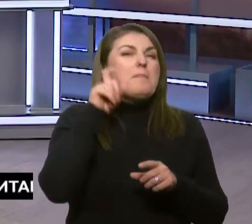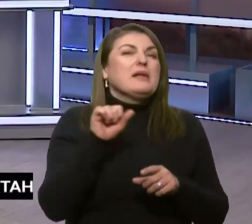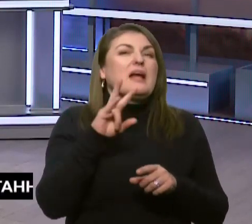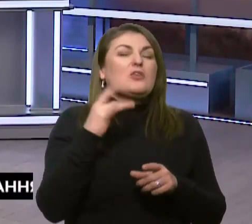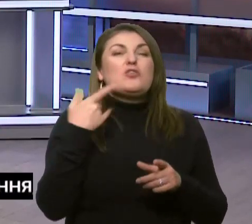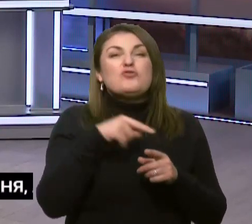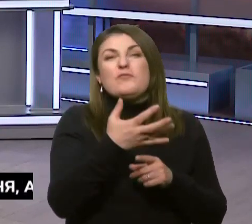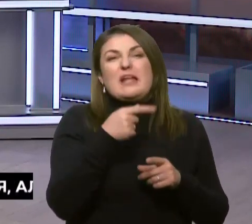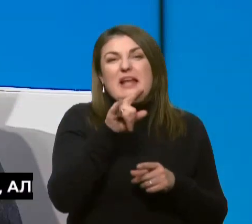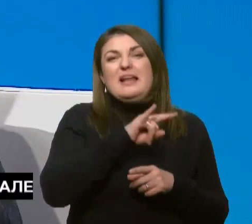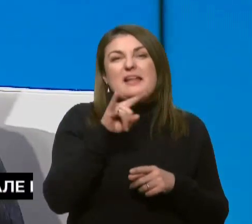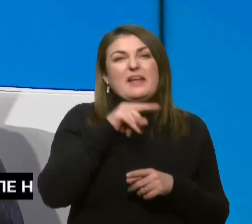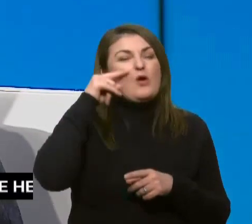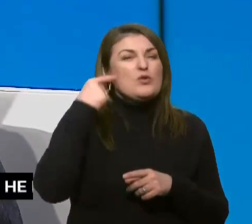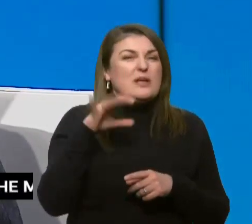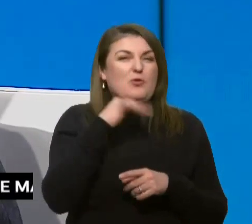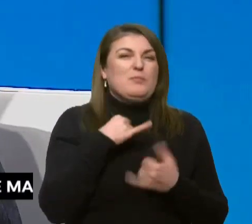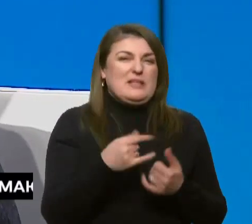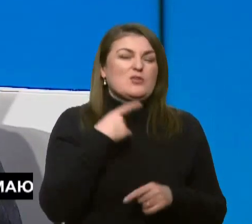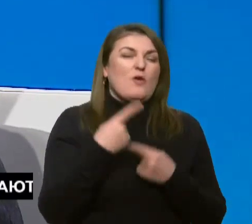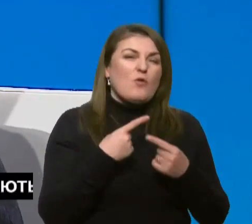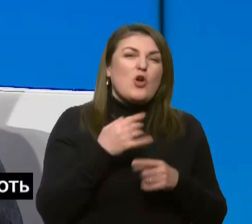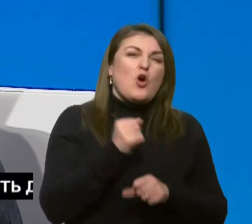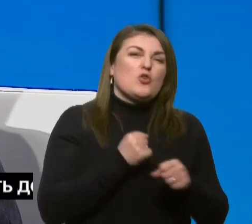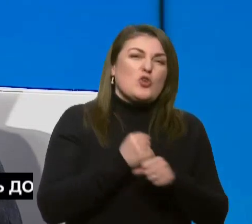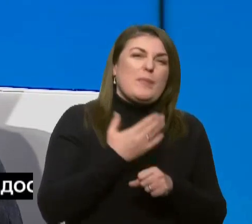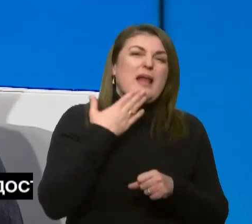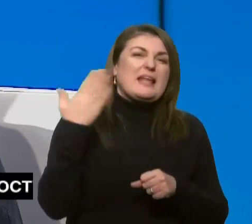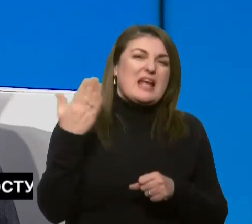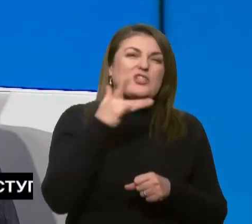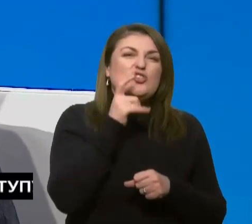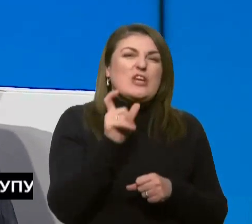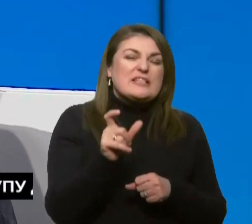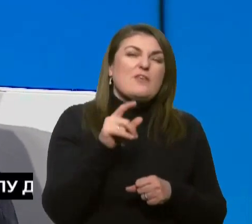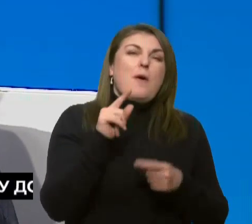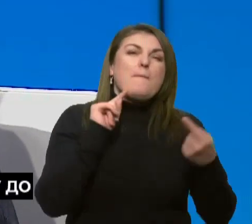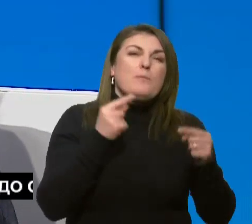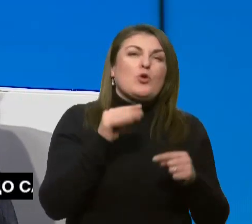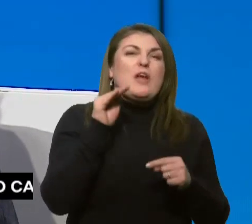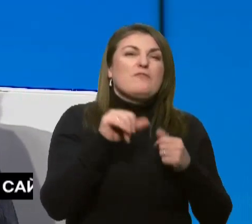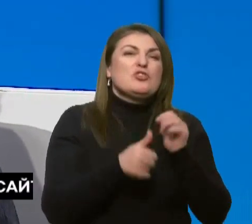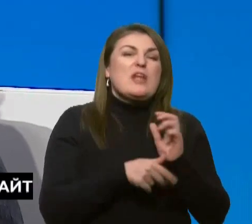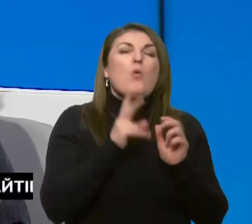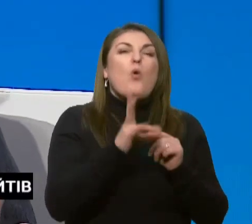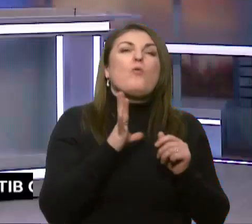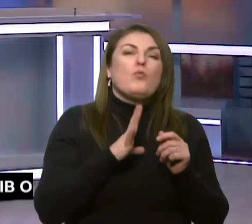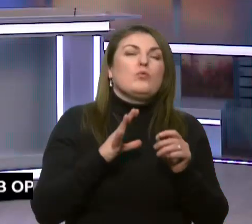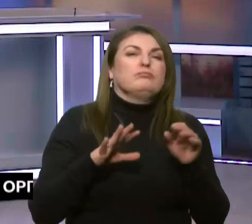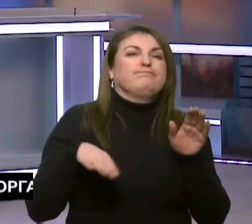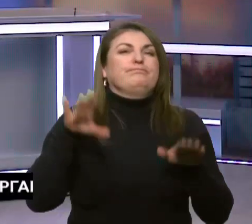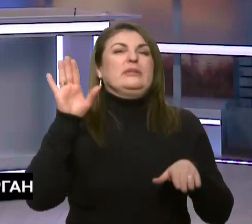ті літаки російські, про які ми зараз говоримо, розробки радянських часів проти F-16, в кого буде